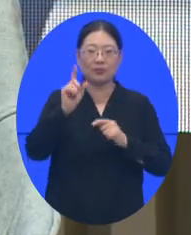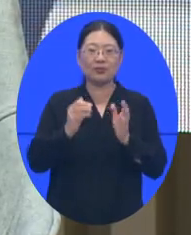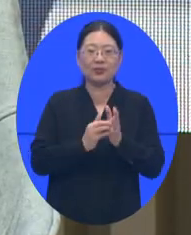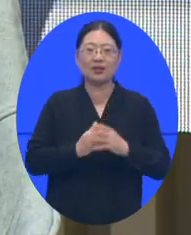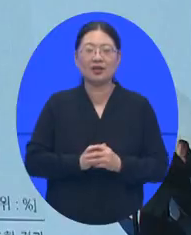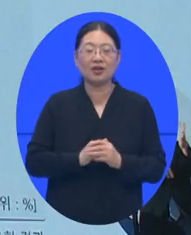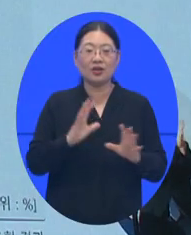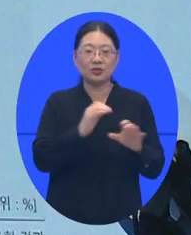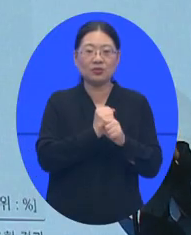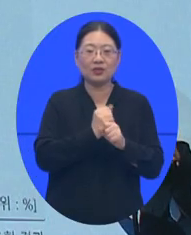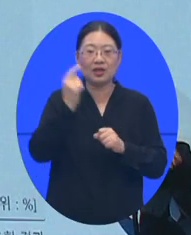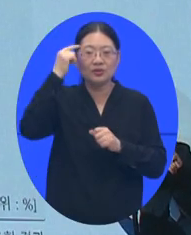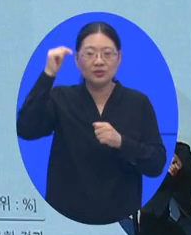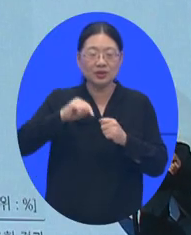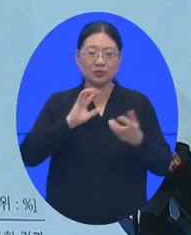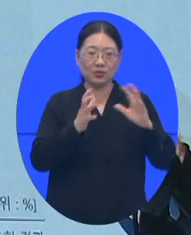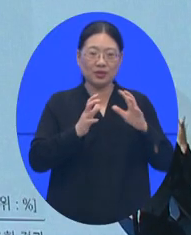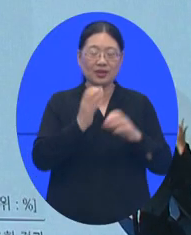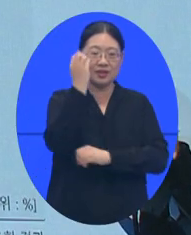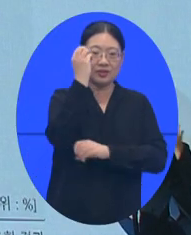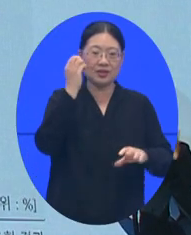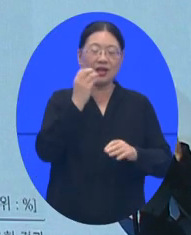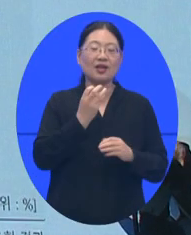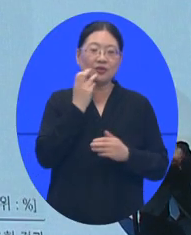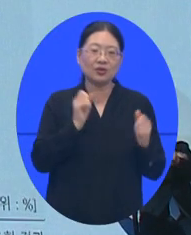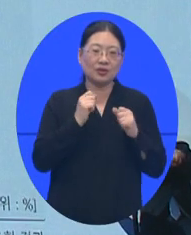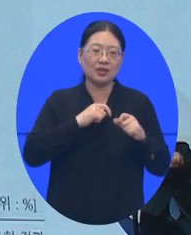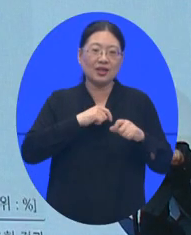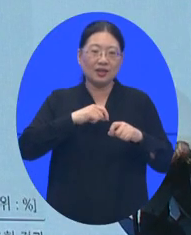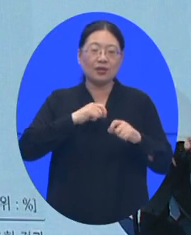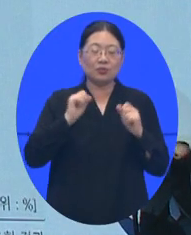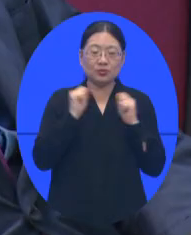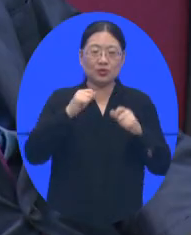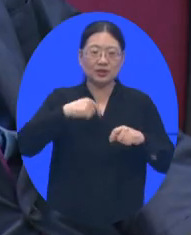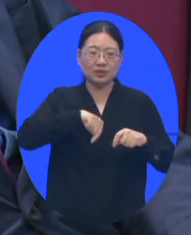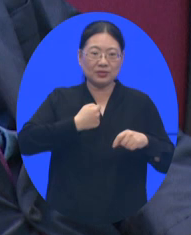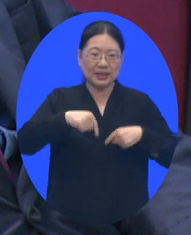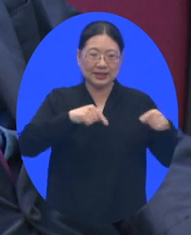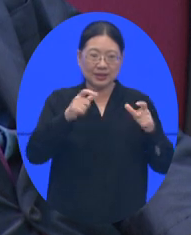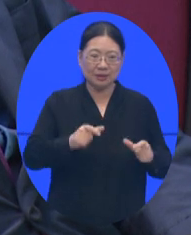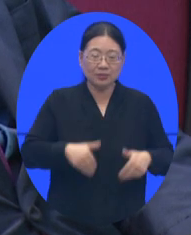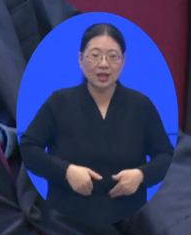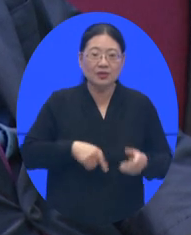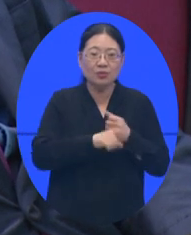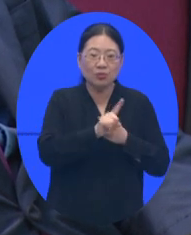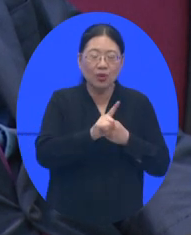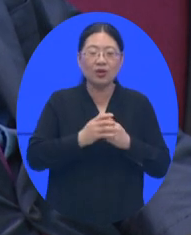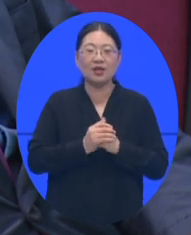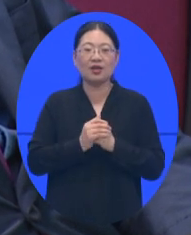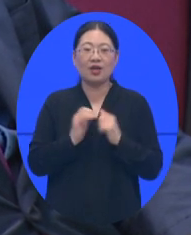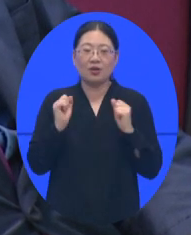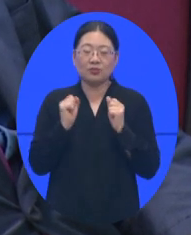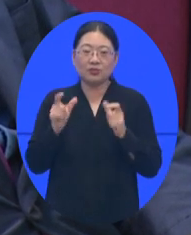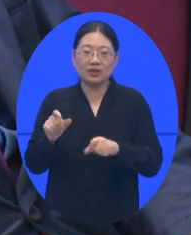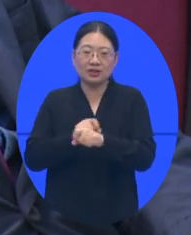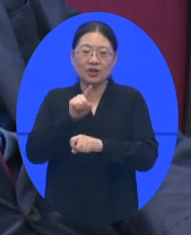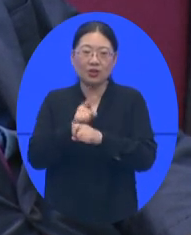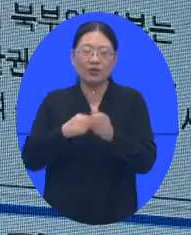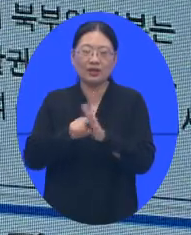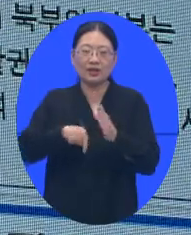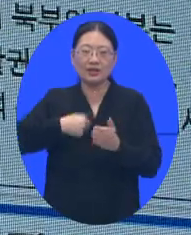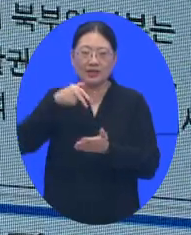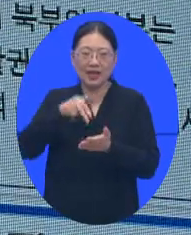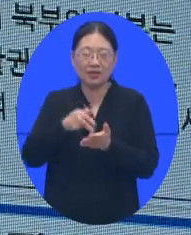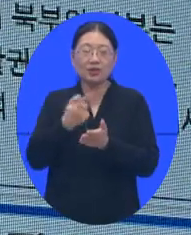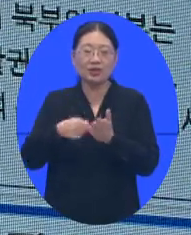나타났습니다. 종합수기토론회 기준 경기북부특별자치도 설치 필요 이유로는 북부지역 특성화를 통한 자립적